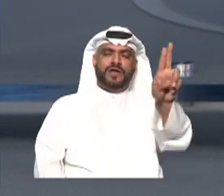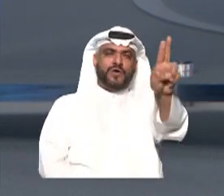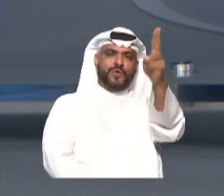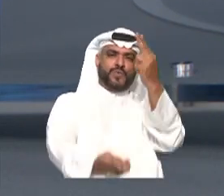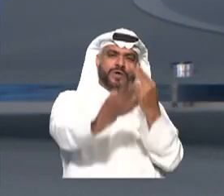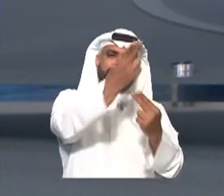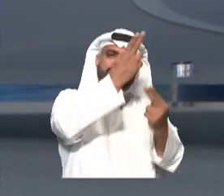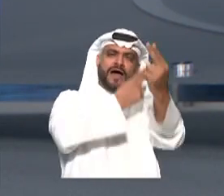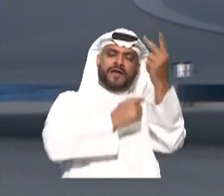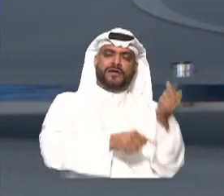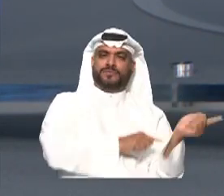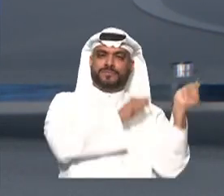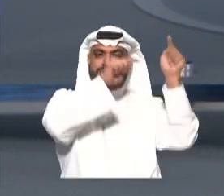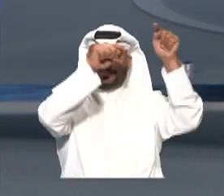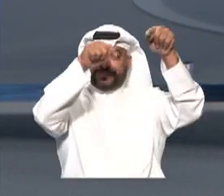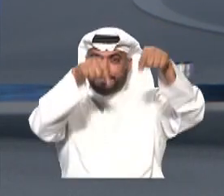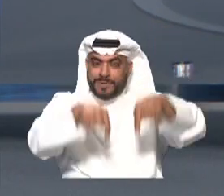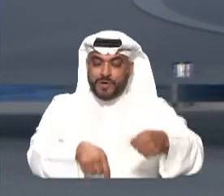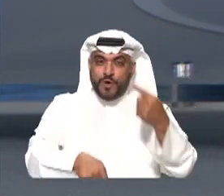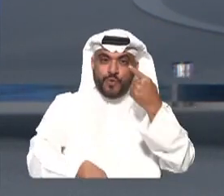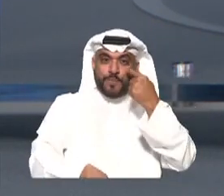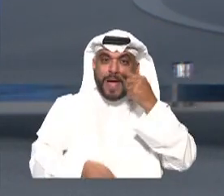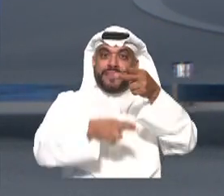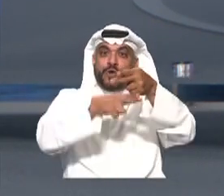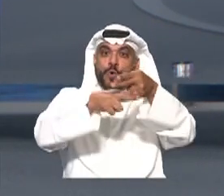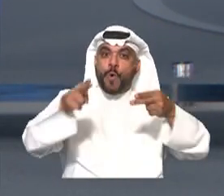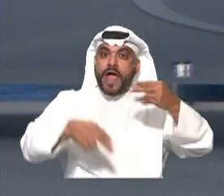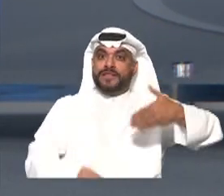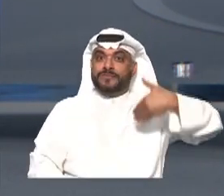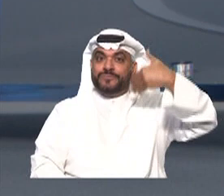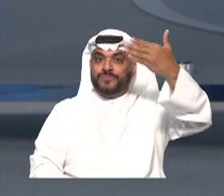تاريخها، كما يعكس رؤية كويت جديدة